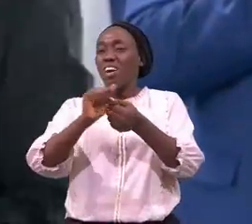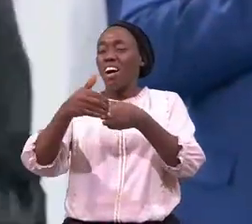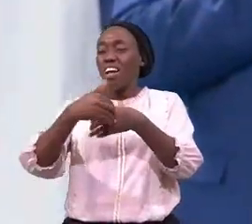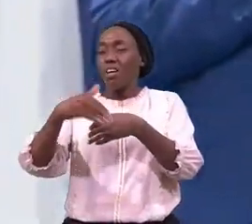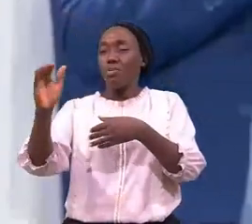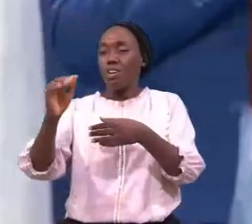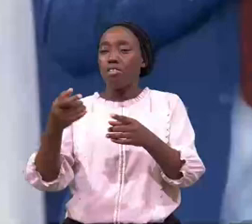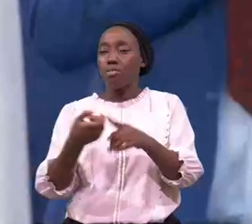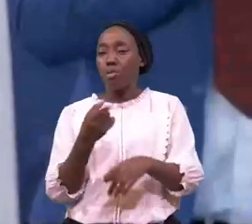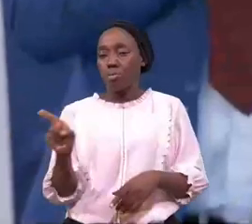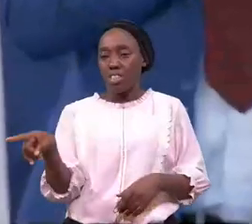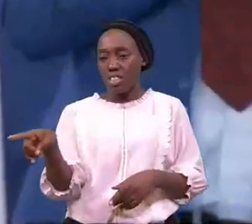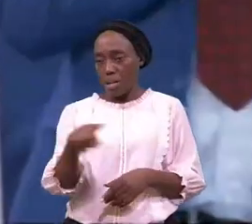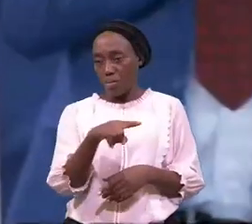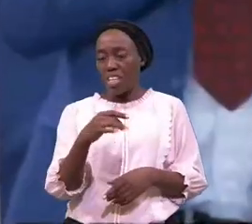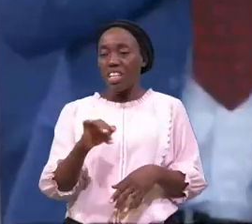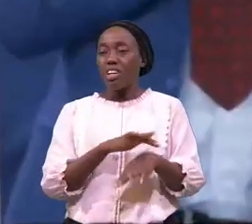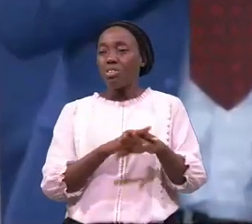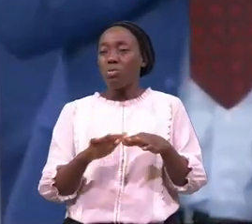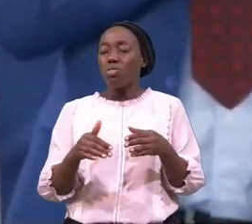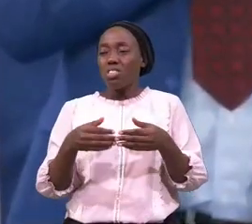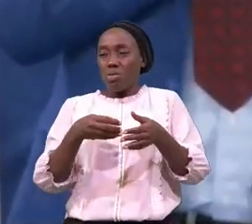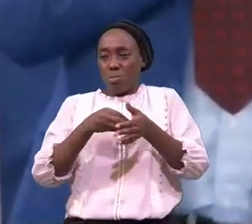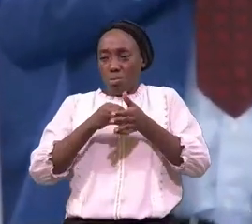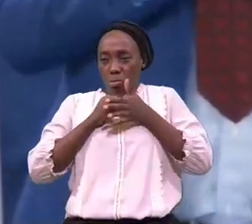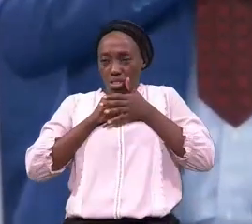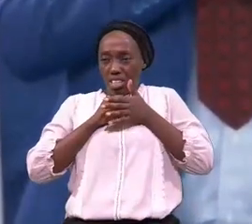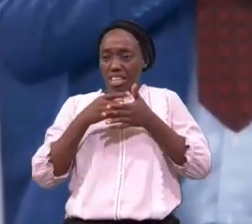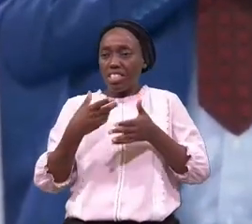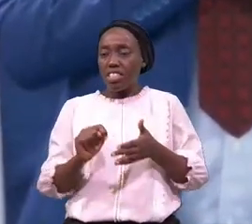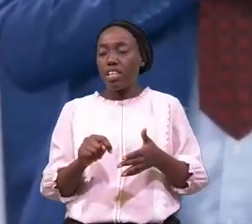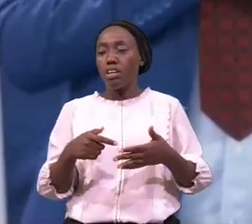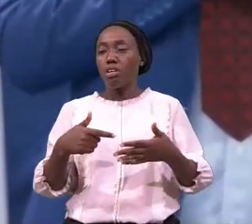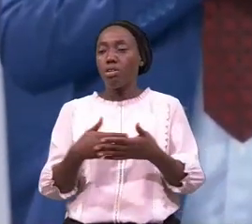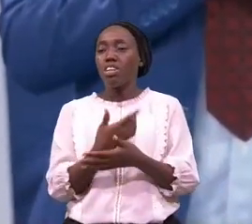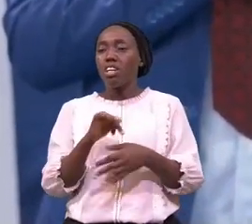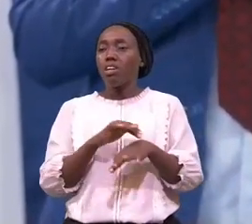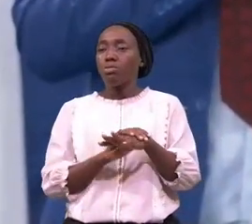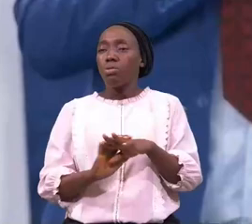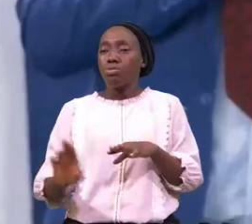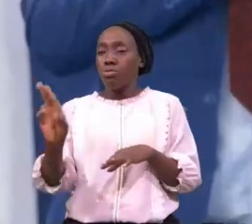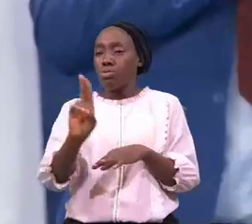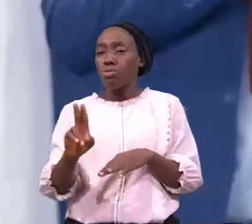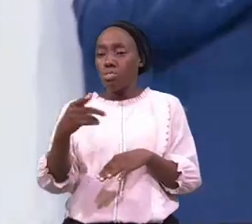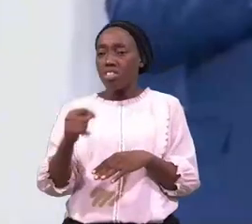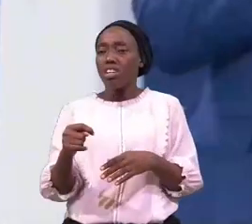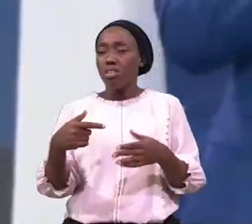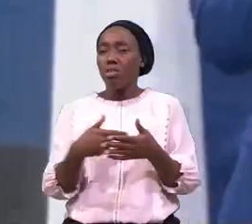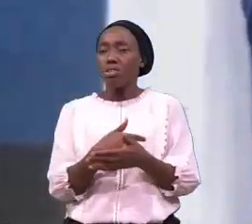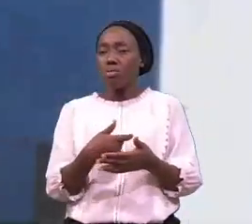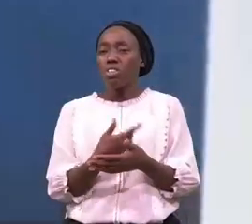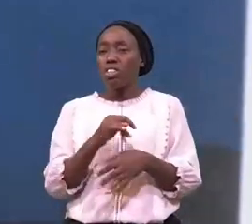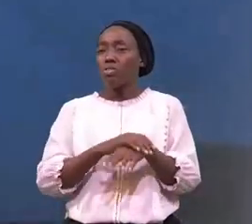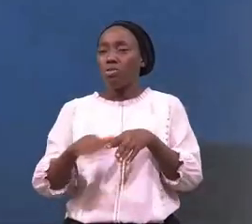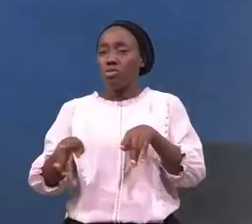d'eux. Ils ne possèdent pas l'Évangile. Ils n'accomplissent pas l'Évangile.